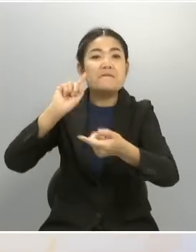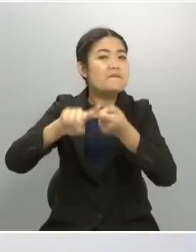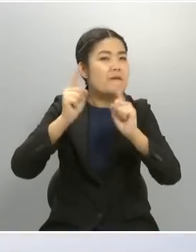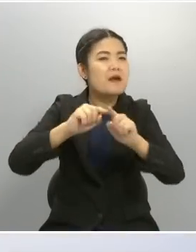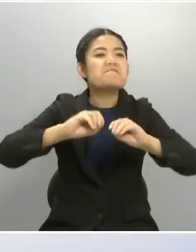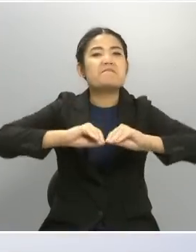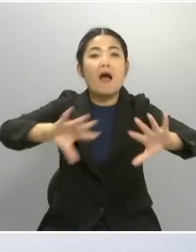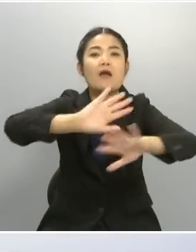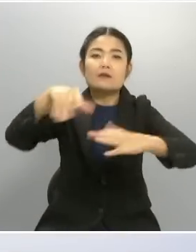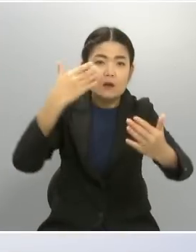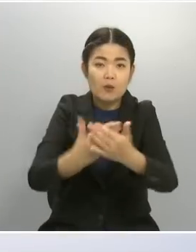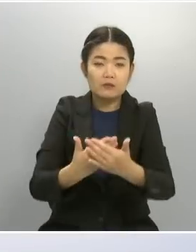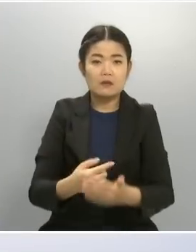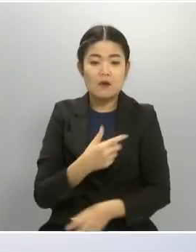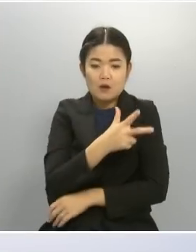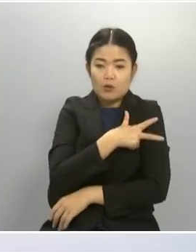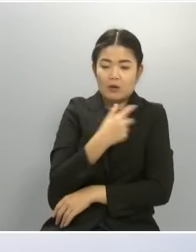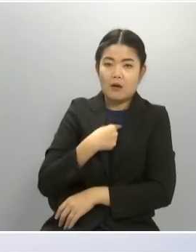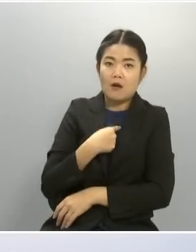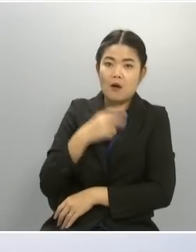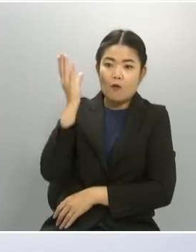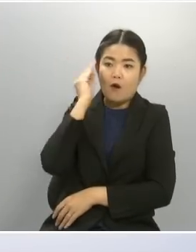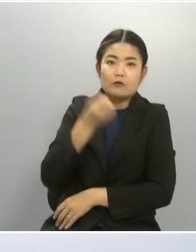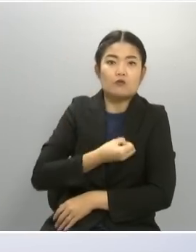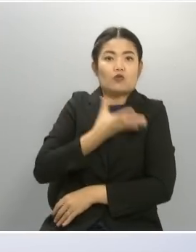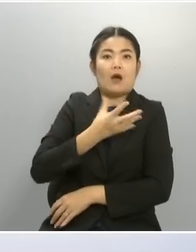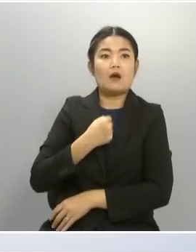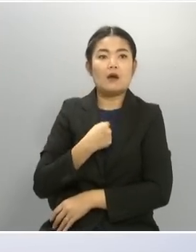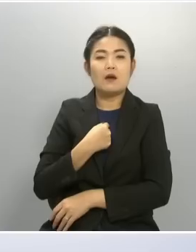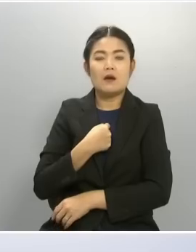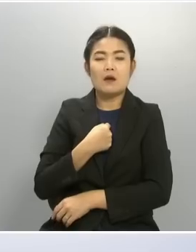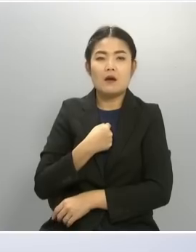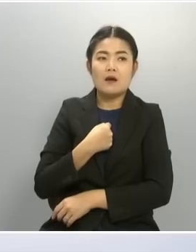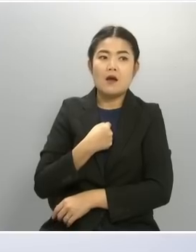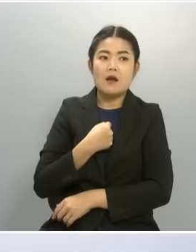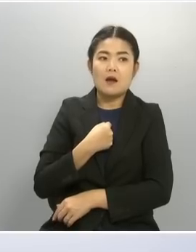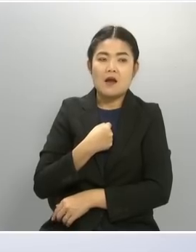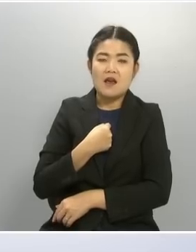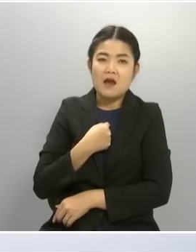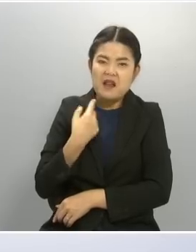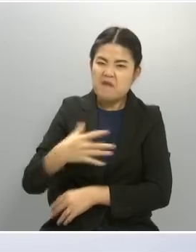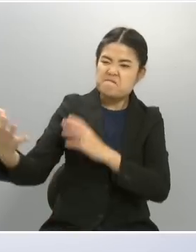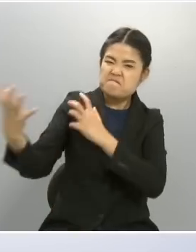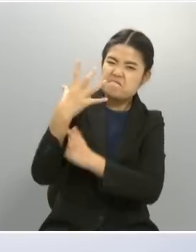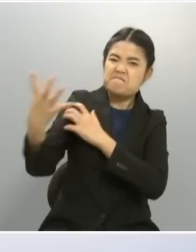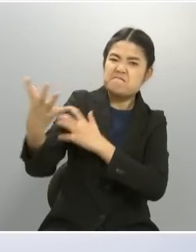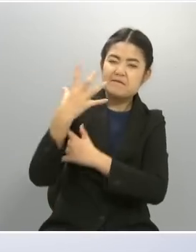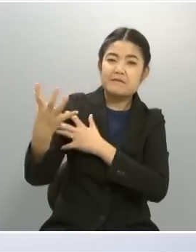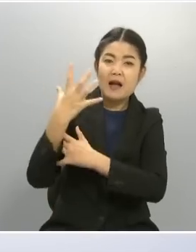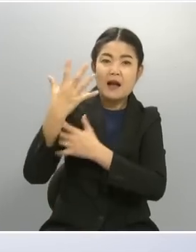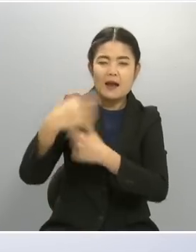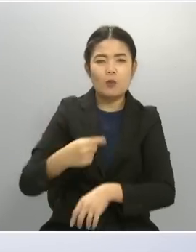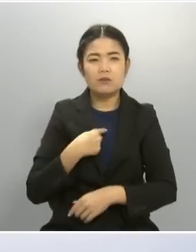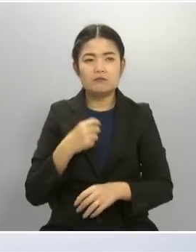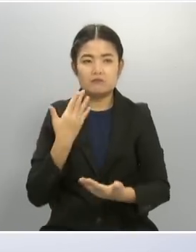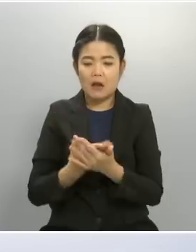หมด dr.jillนี่แล้วก็ถูกแบทแมนข่มขู่ซึ่งปรากฏว่าผม